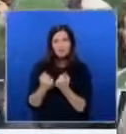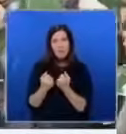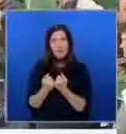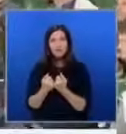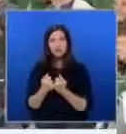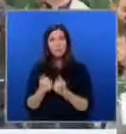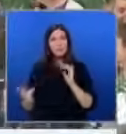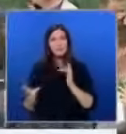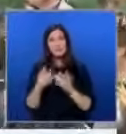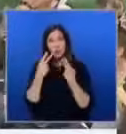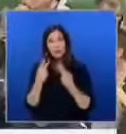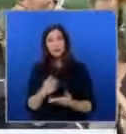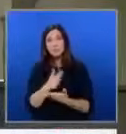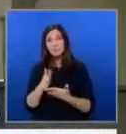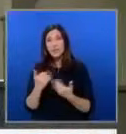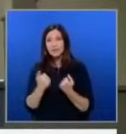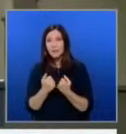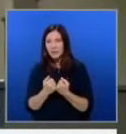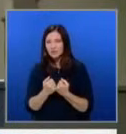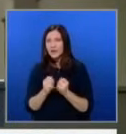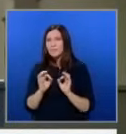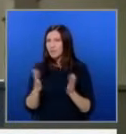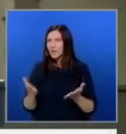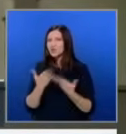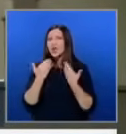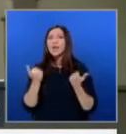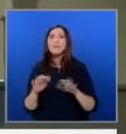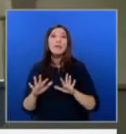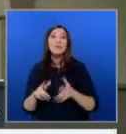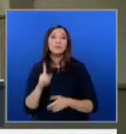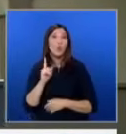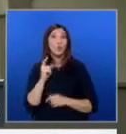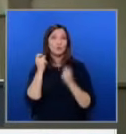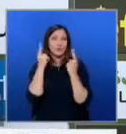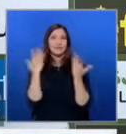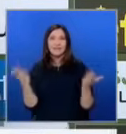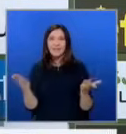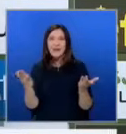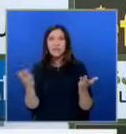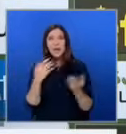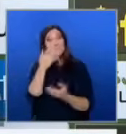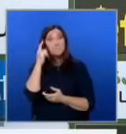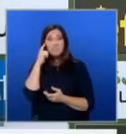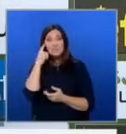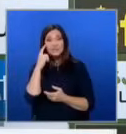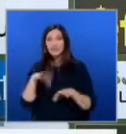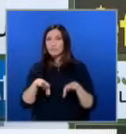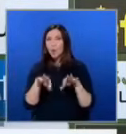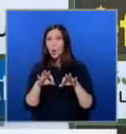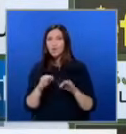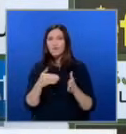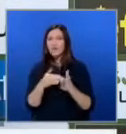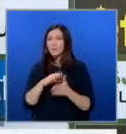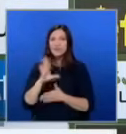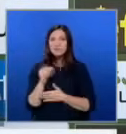от първенството, гледали сме и последните матчове. Така че няма нещо, което да ни изненада. Мисля, че сме готови.